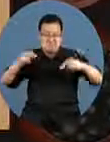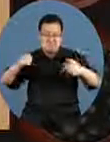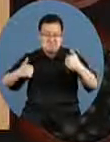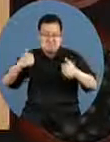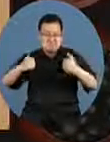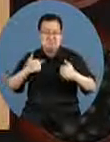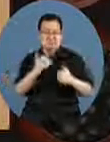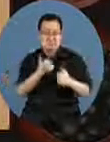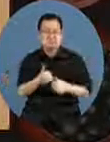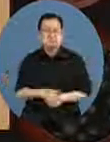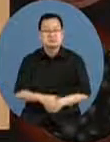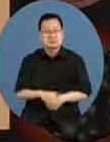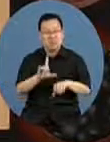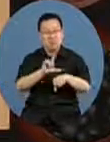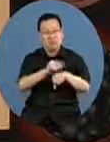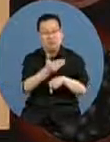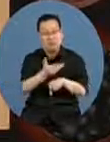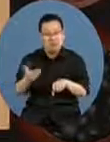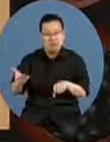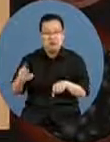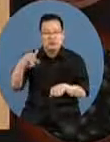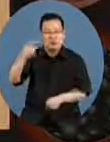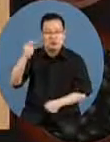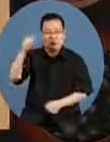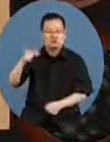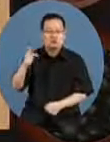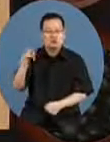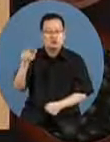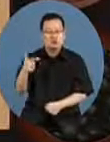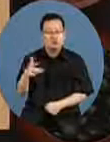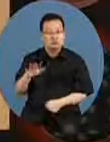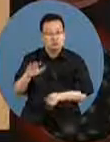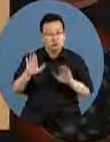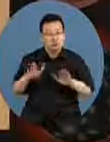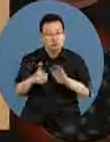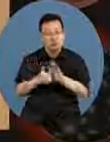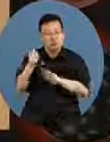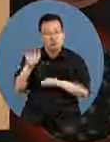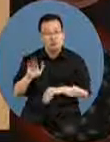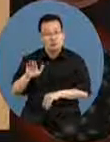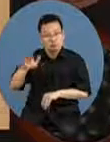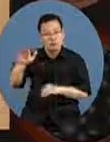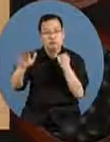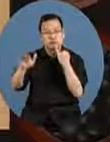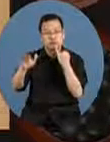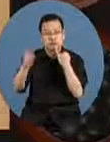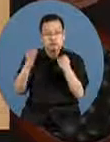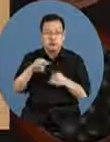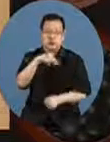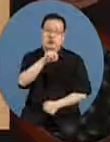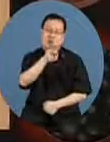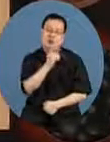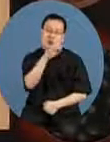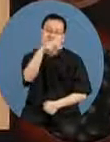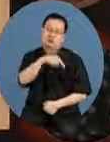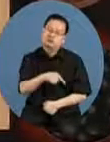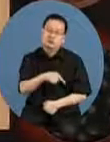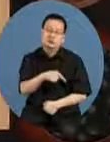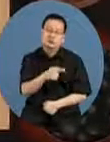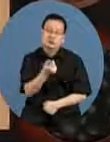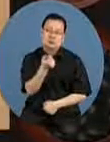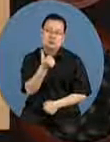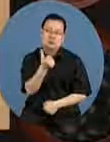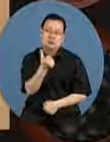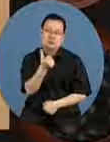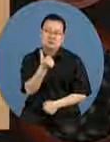아무래도 세월 앞에서 요즘에 성적이 조금, 종운영군단은 아직도 상당히 좋습니다만 서봉수군단도 네, 그렇게